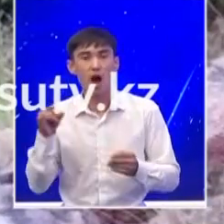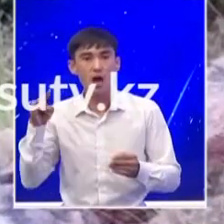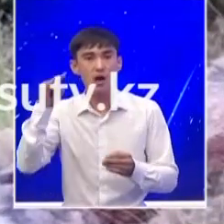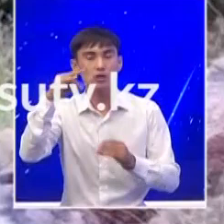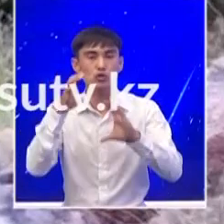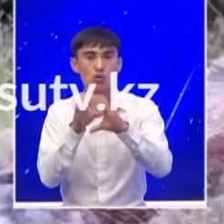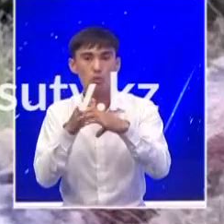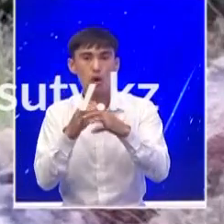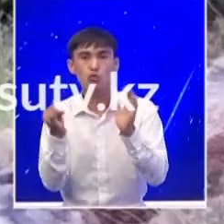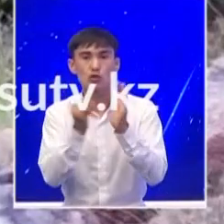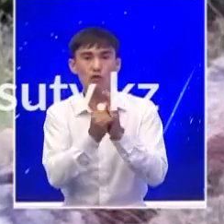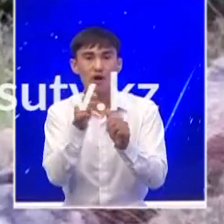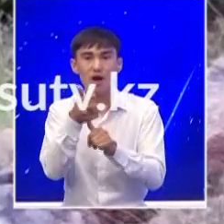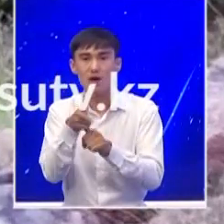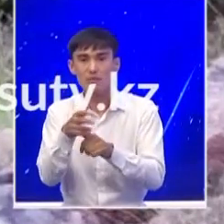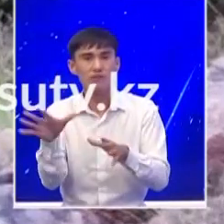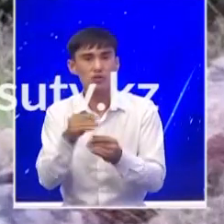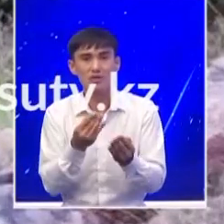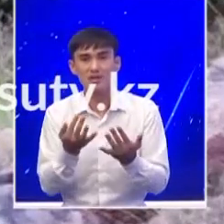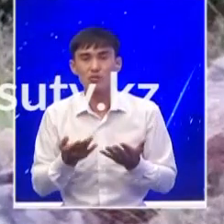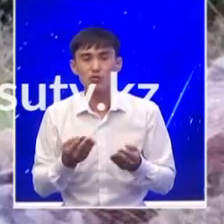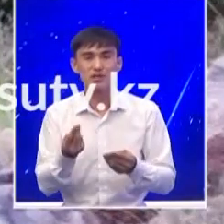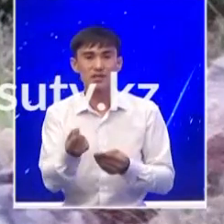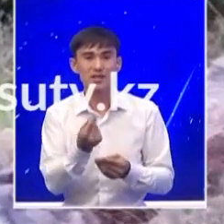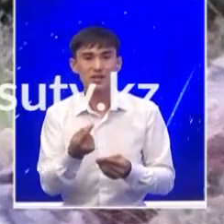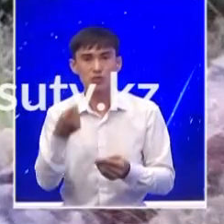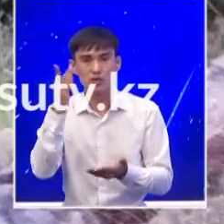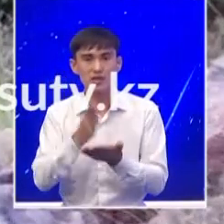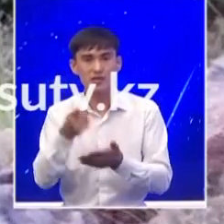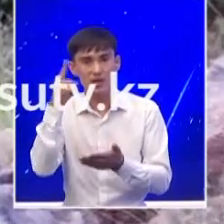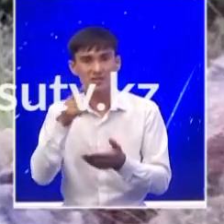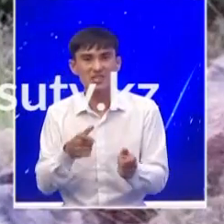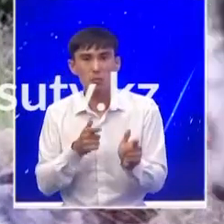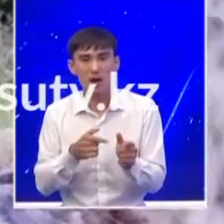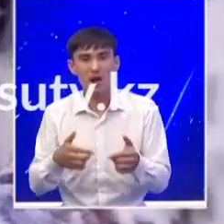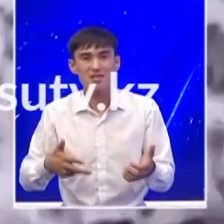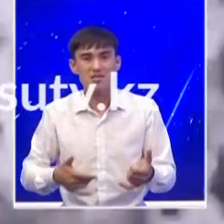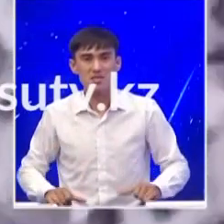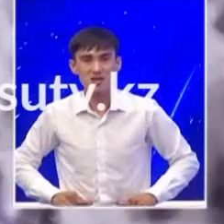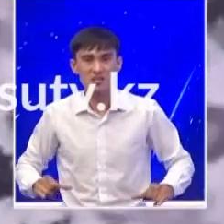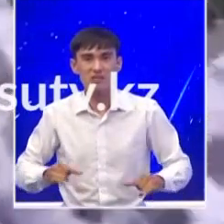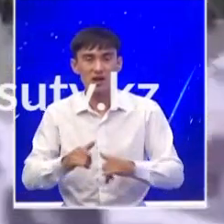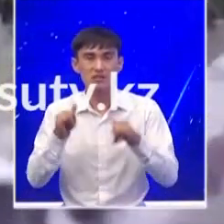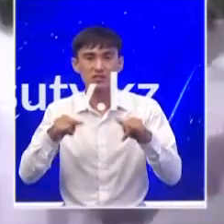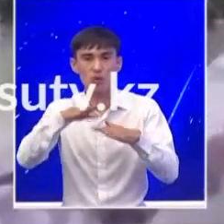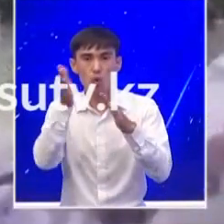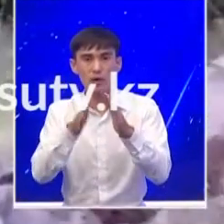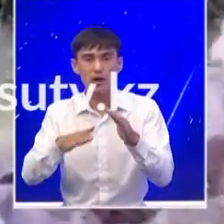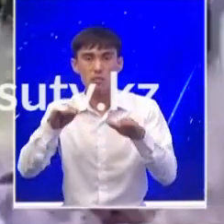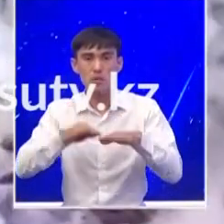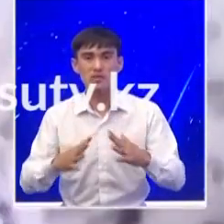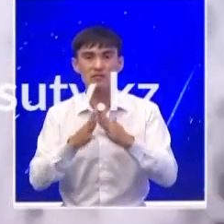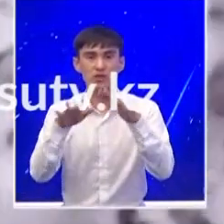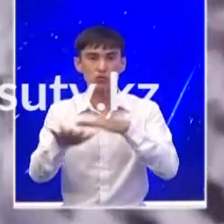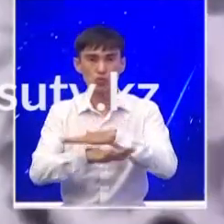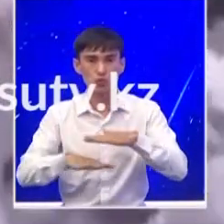Аэросъемка, установка камер – все это требует денег. Но есть вероятность, что из-за браконьерства, развития в горной местности инфраструктуры,